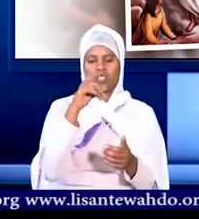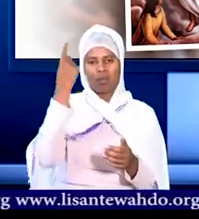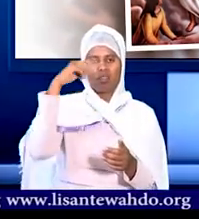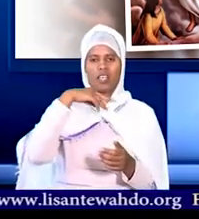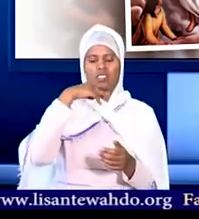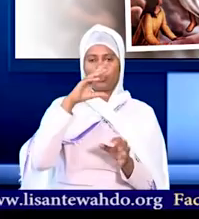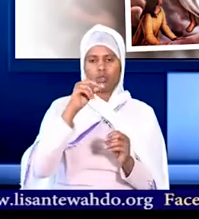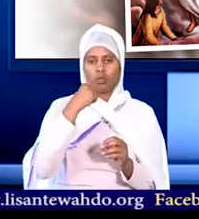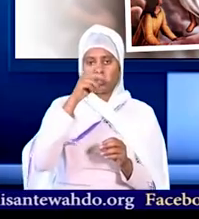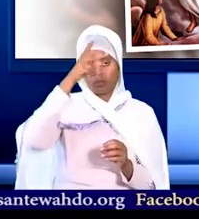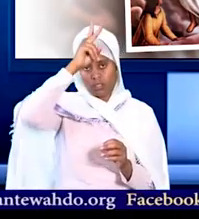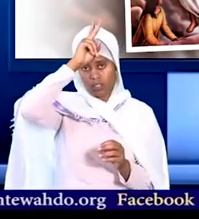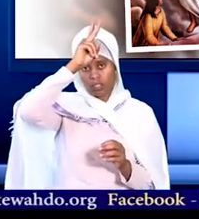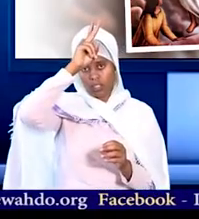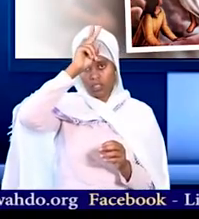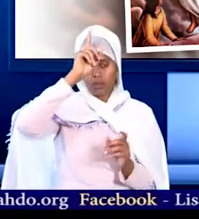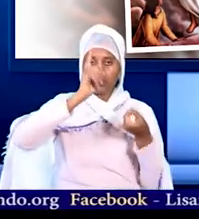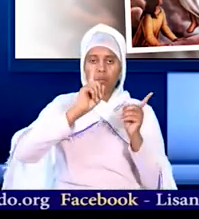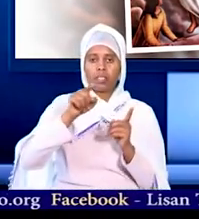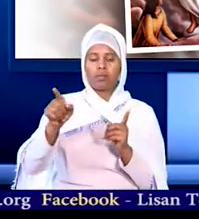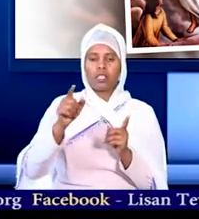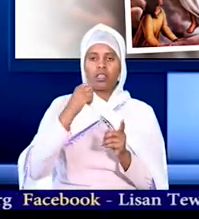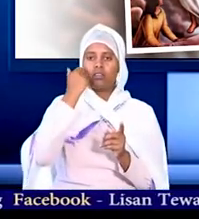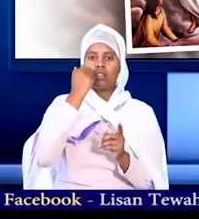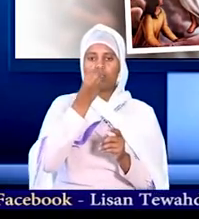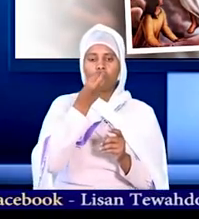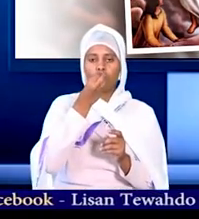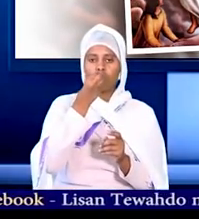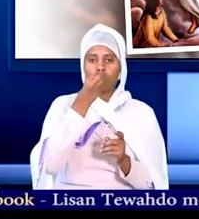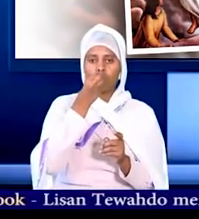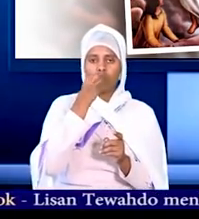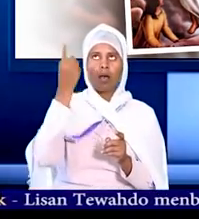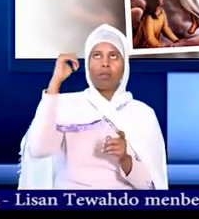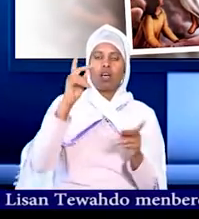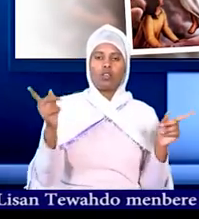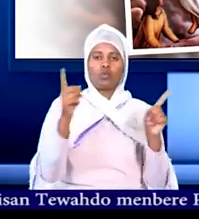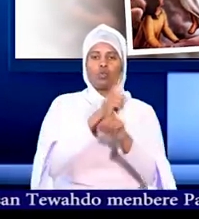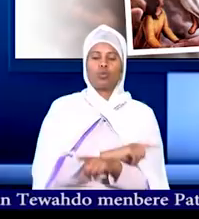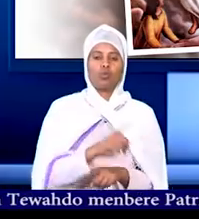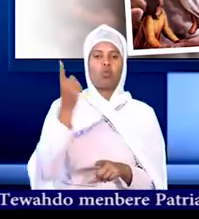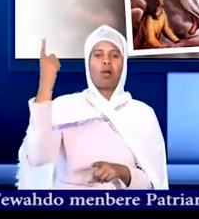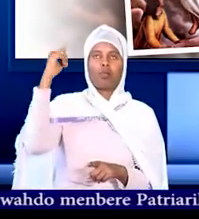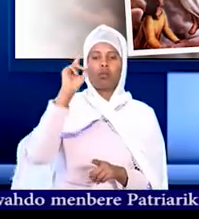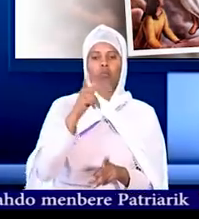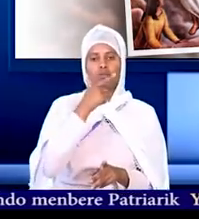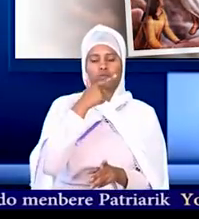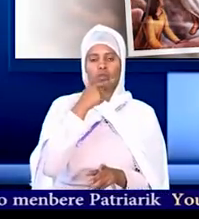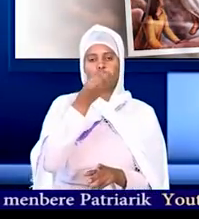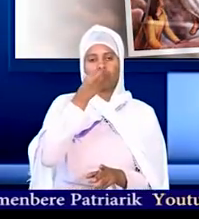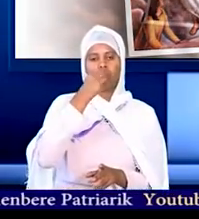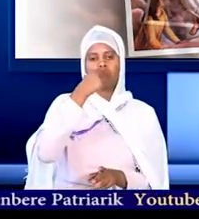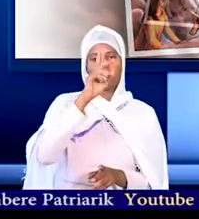ኩሉ ከይግለፀልኩም ሓሰት ናይ ኣምላክነቱ ከይግለፀልኩም ምእንታን ኩሉ ጥበብ